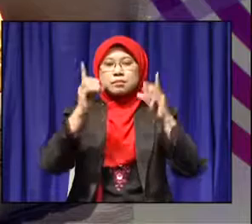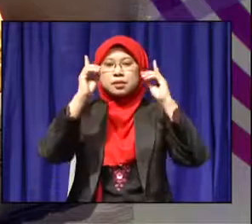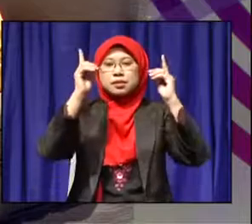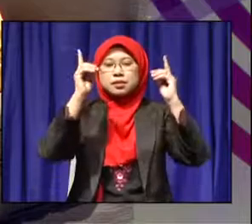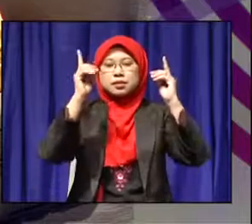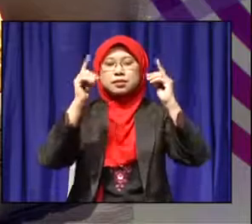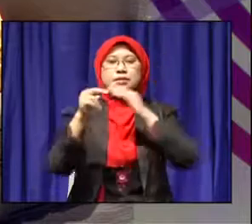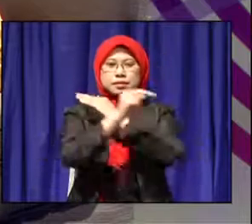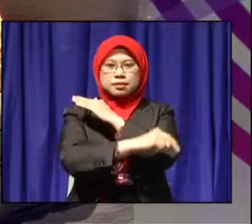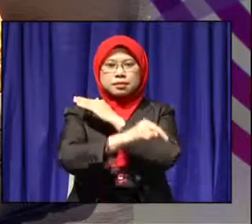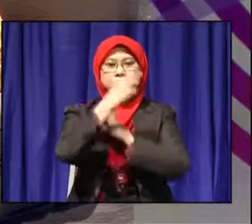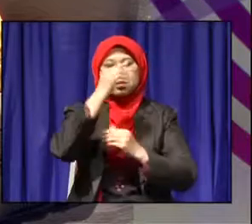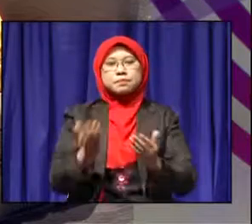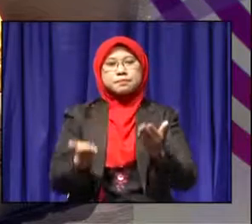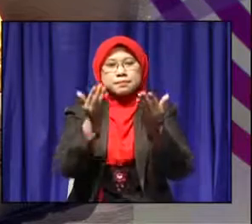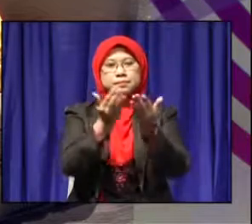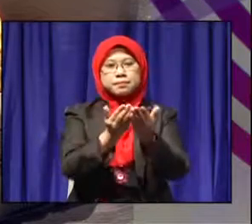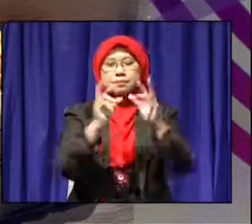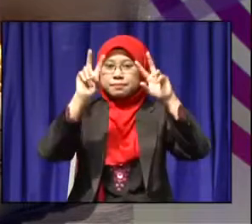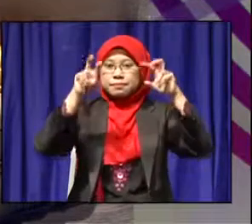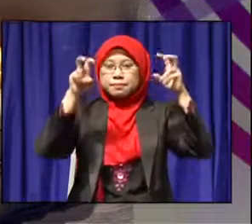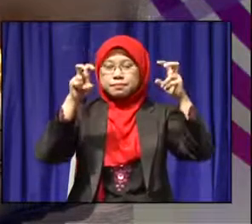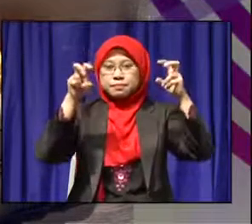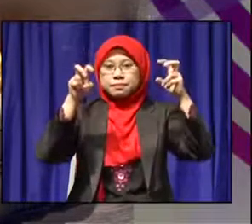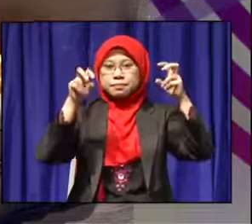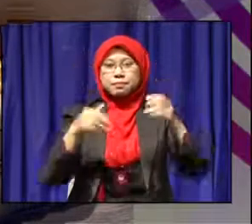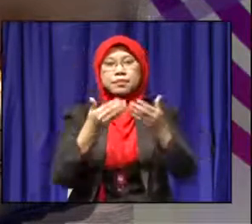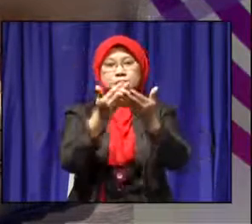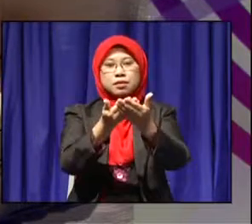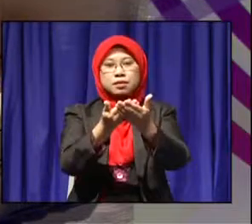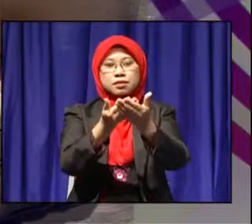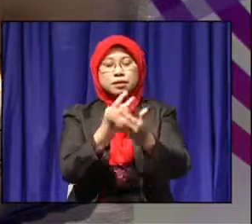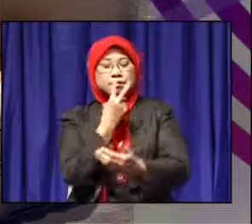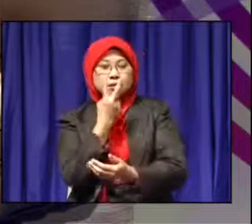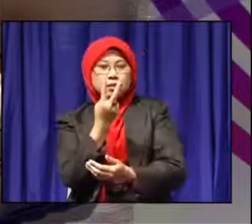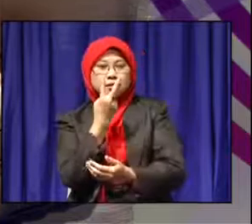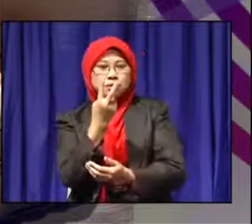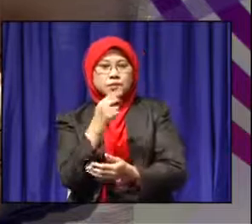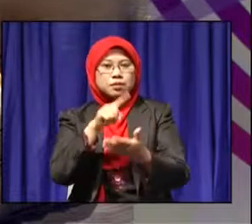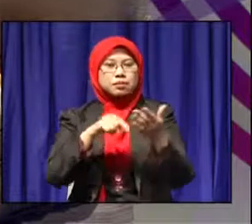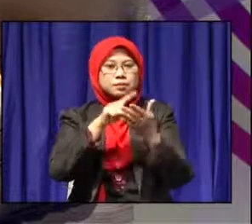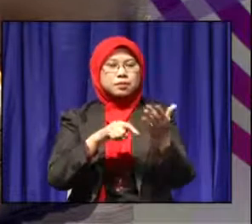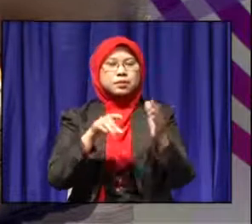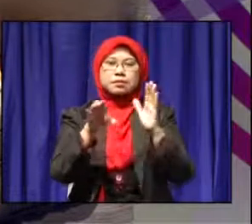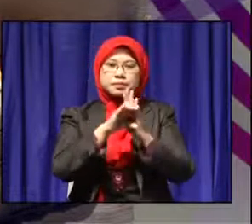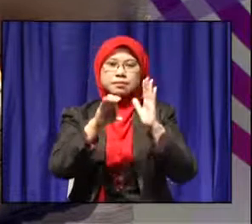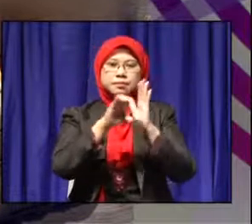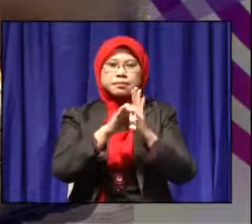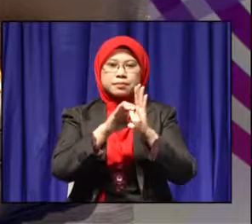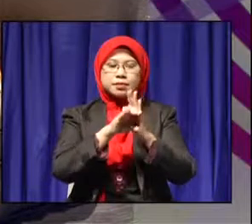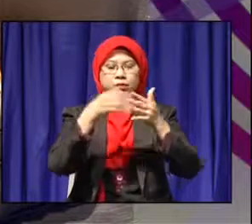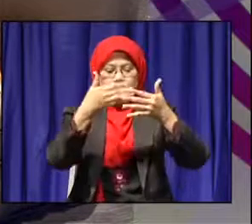untuk menawarkan mata pelajaran tersebut ya dengan mengambil kire perkara-perkara seperti